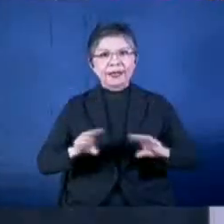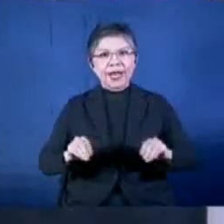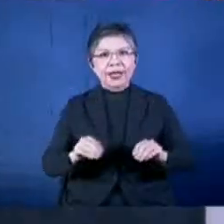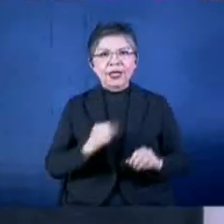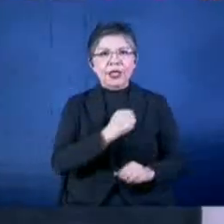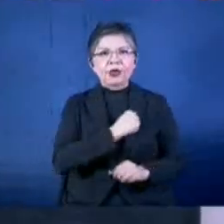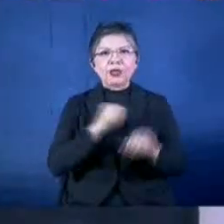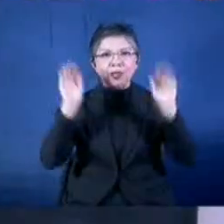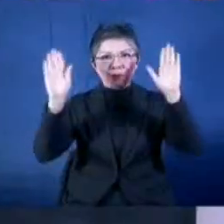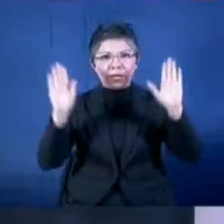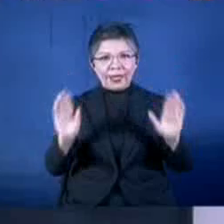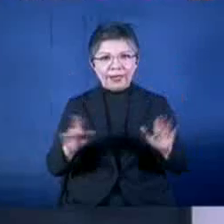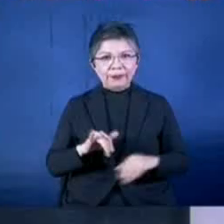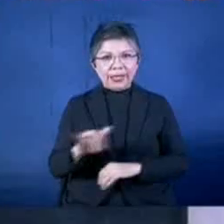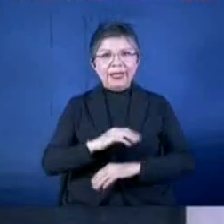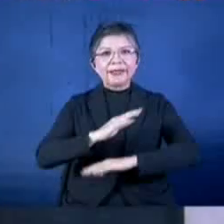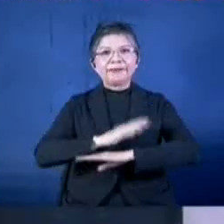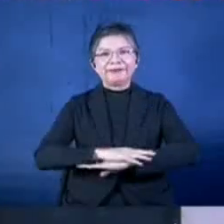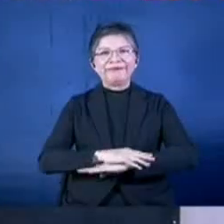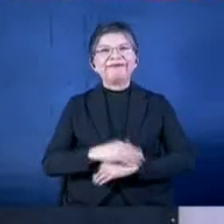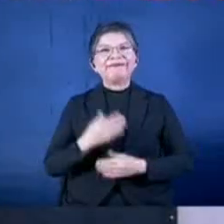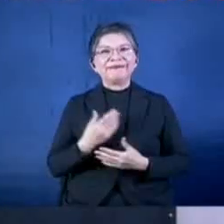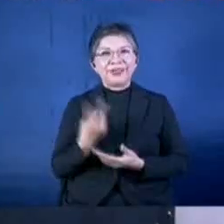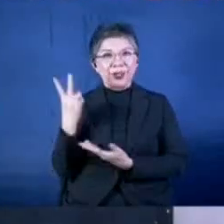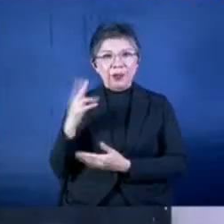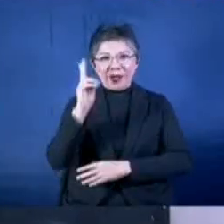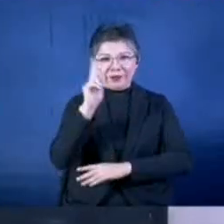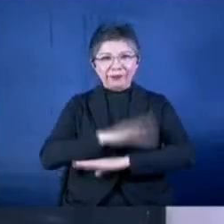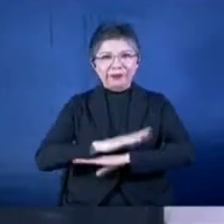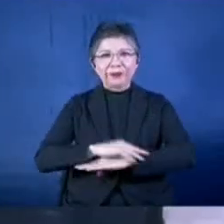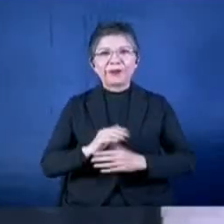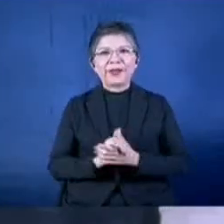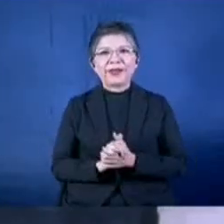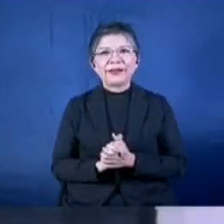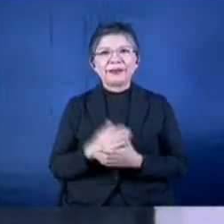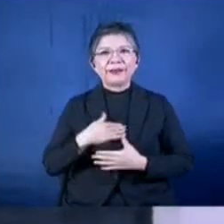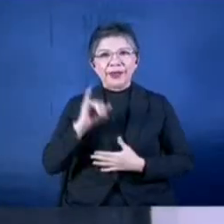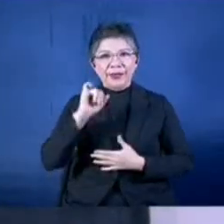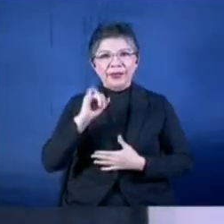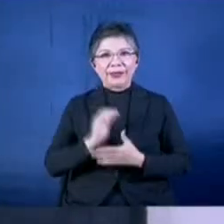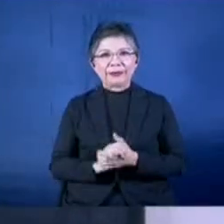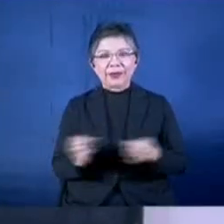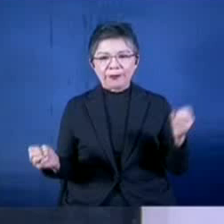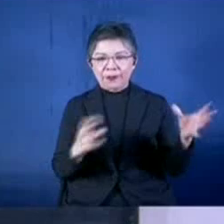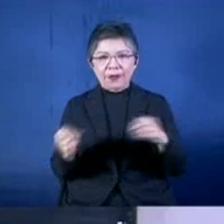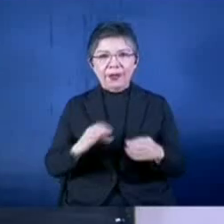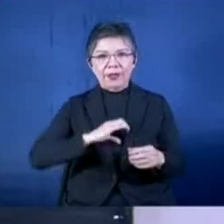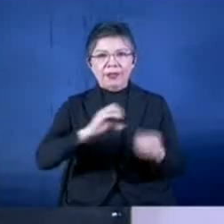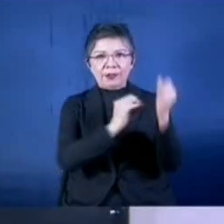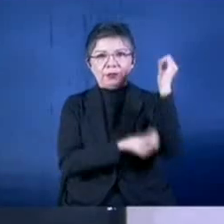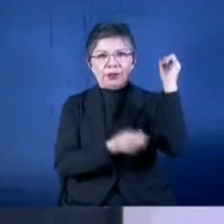kerjaan, sosial dan budaya. Bersama saya Putri Ayuning Tias. Dan saya Alvito Dinova Gintings. Inilah debat Cawapres